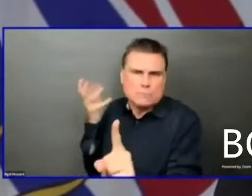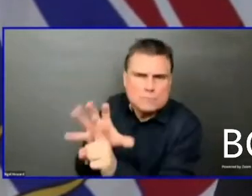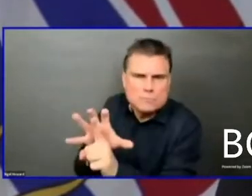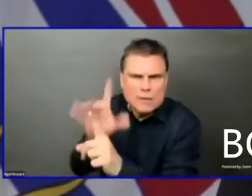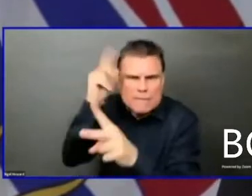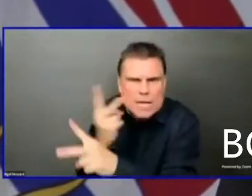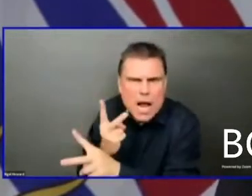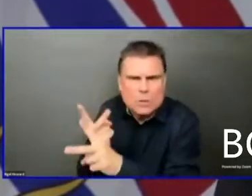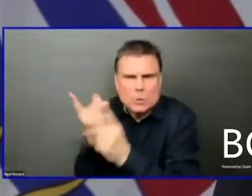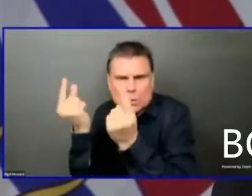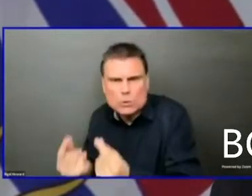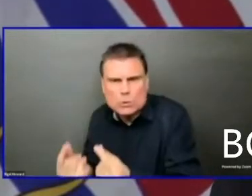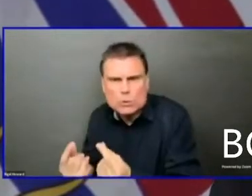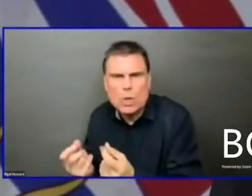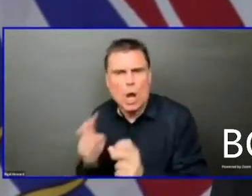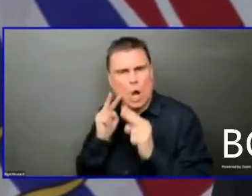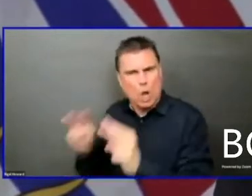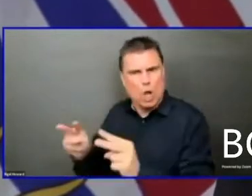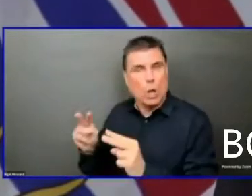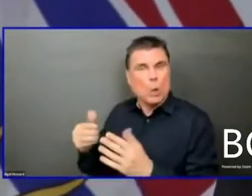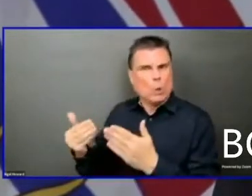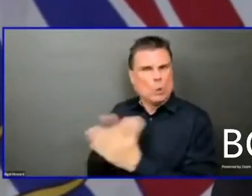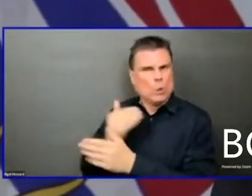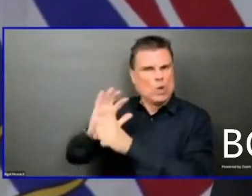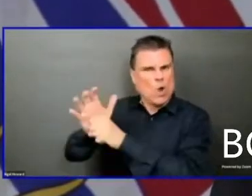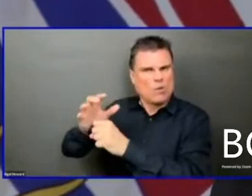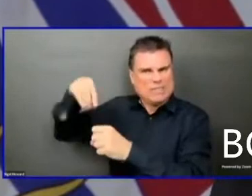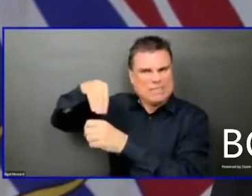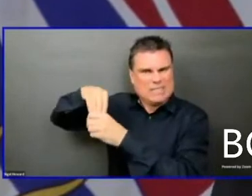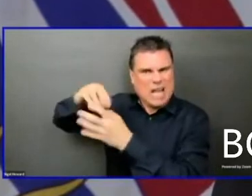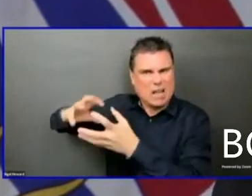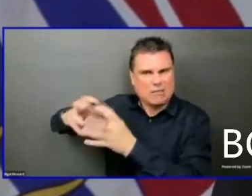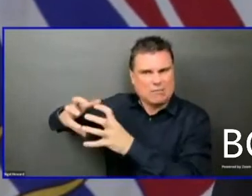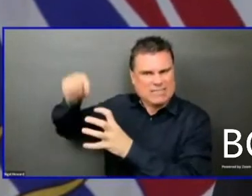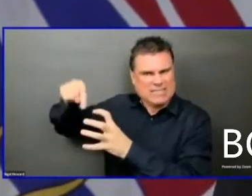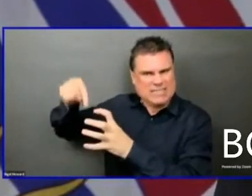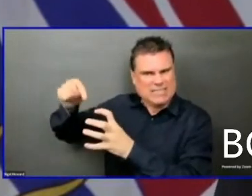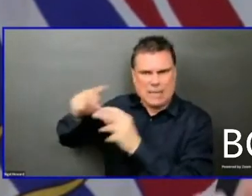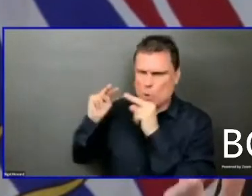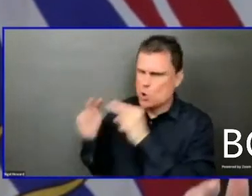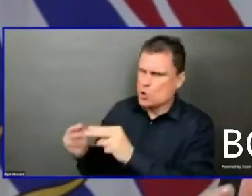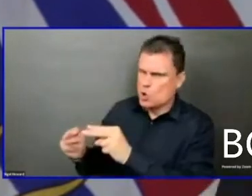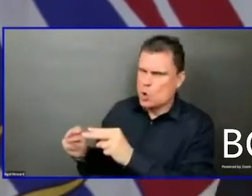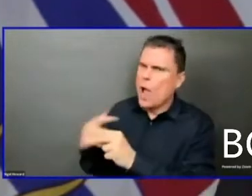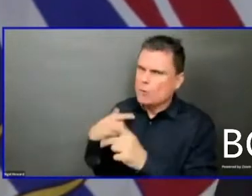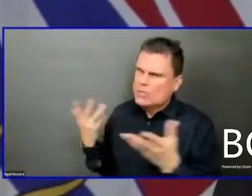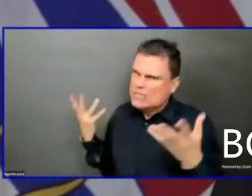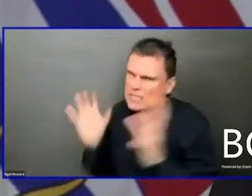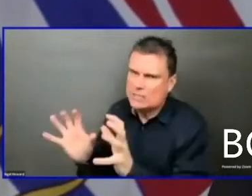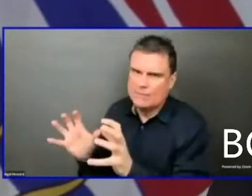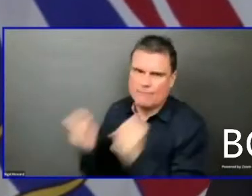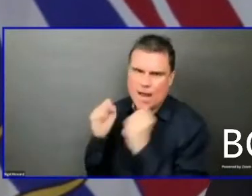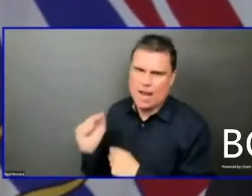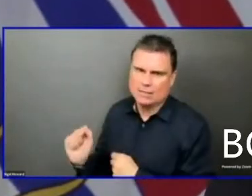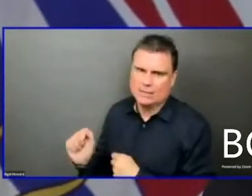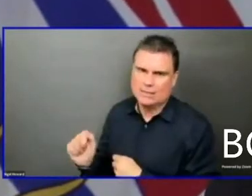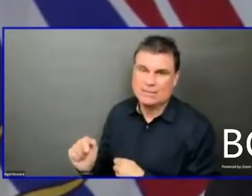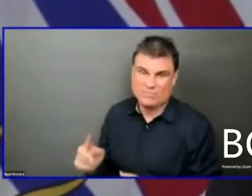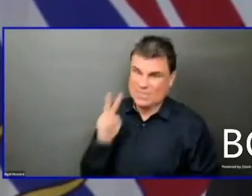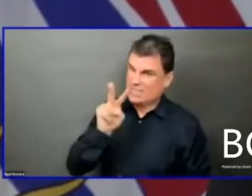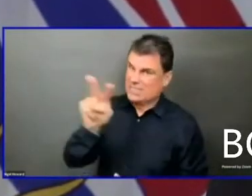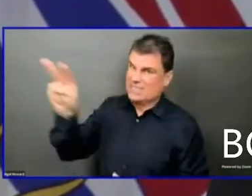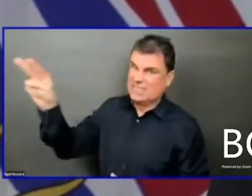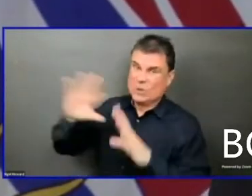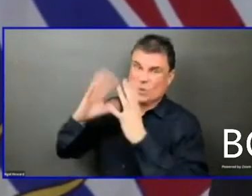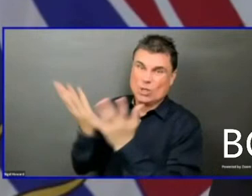马 us 上 to 停 see 止， how 以及 severe 把 the 它拉 impact 下来。 can be if we don't have a buffer in our healthcare capacity. 所以我们每一 And 个 this 人 is 都自 our 己